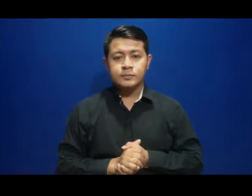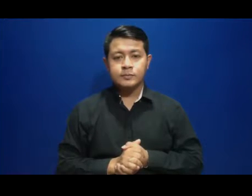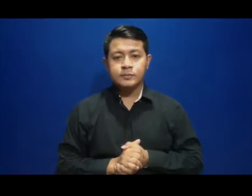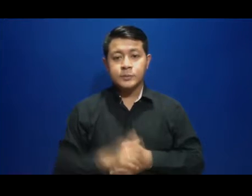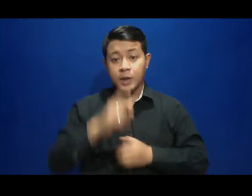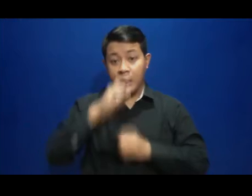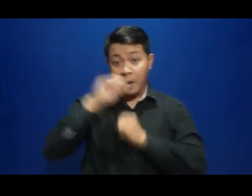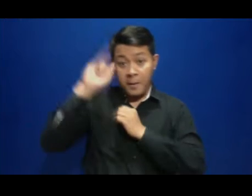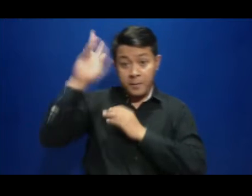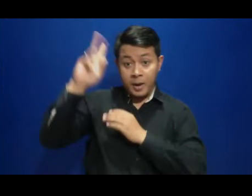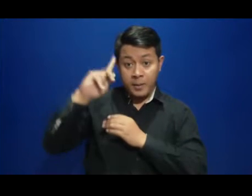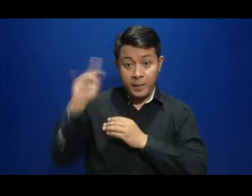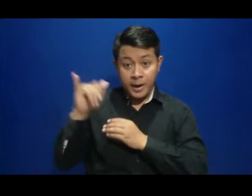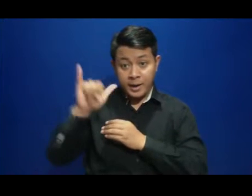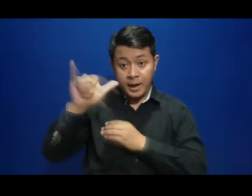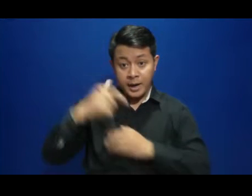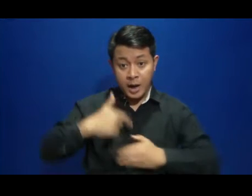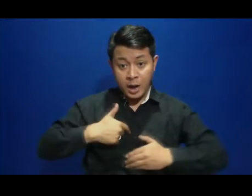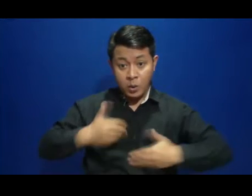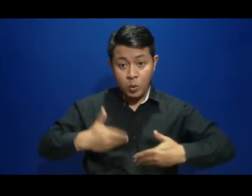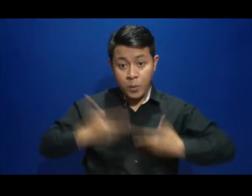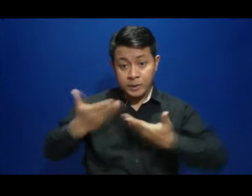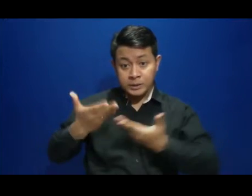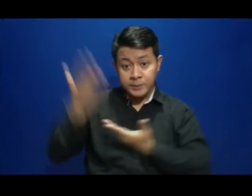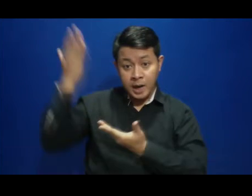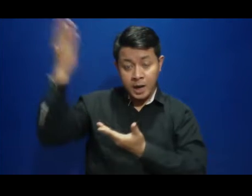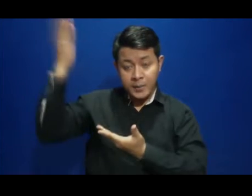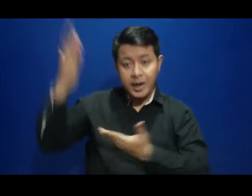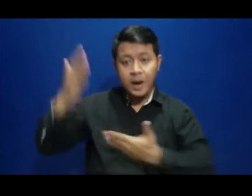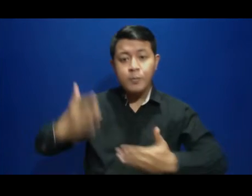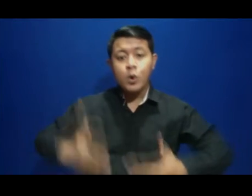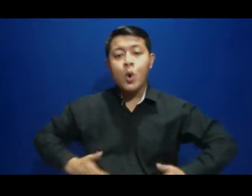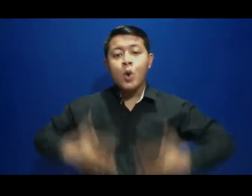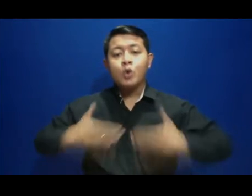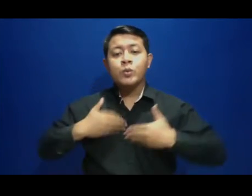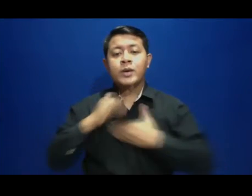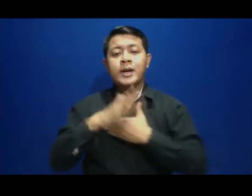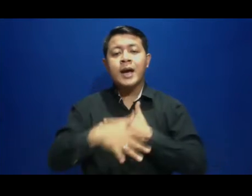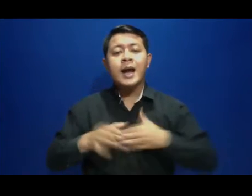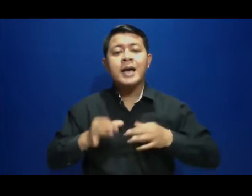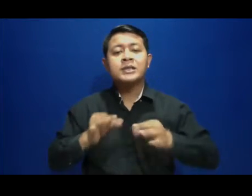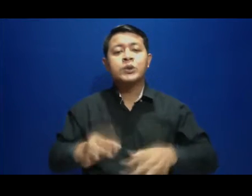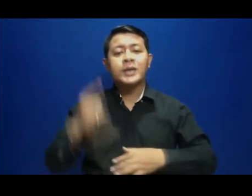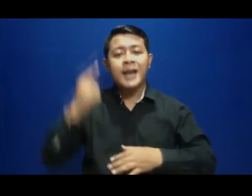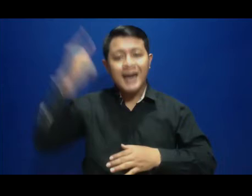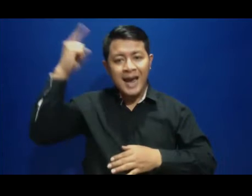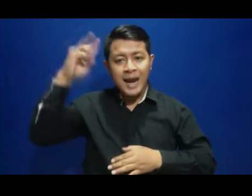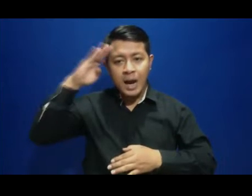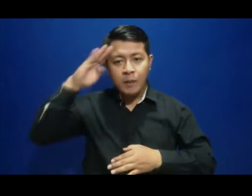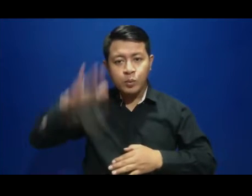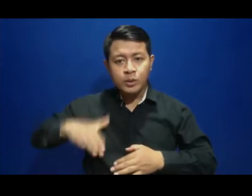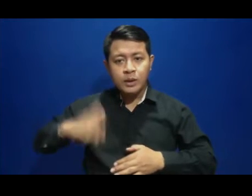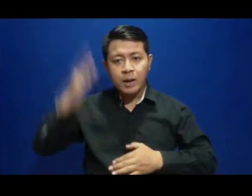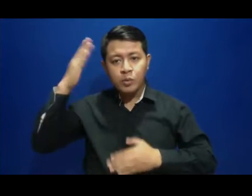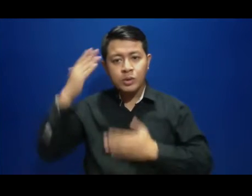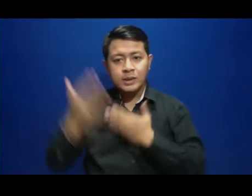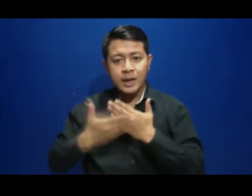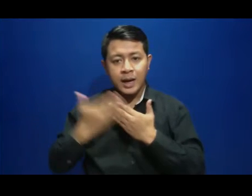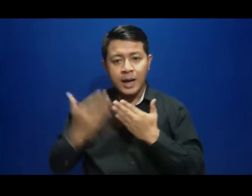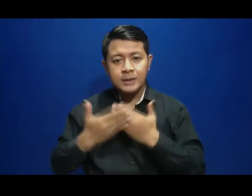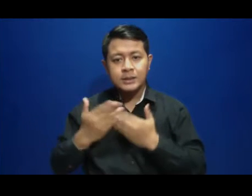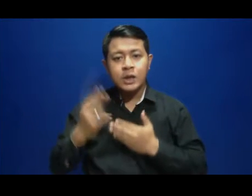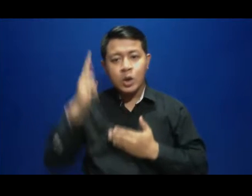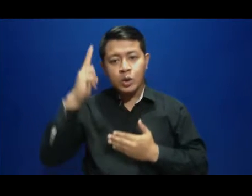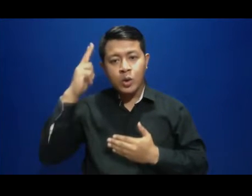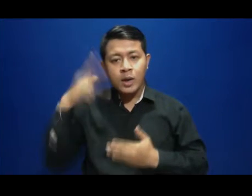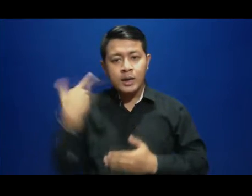Bapa yang kekal, kupersembahkan kepadamu tubuh dan darah, jiwa dan kealahan Putra-Mu terkasih, Tuhan kami